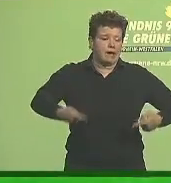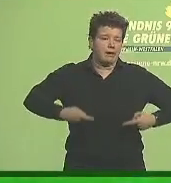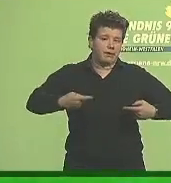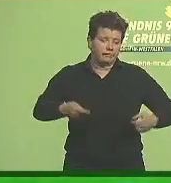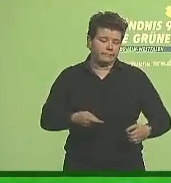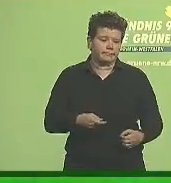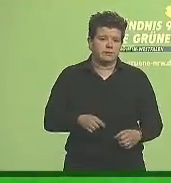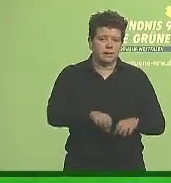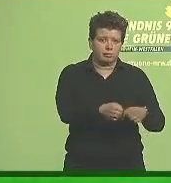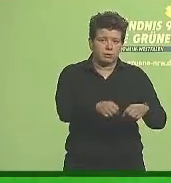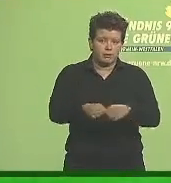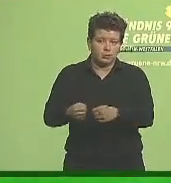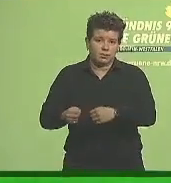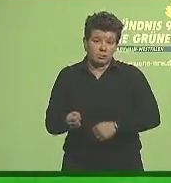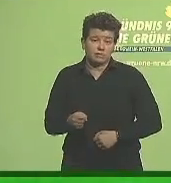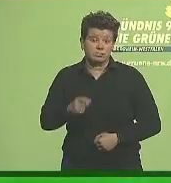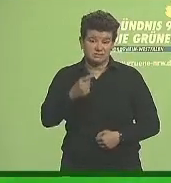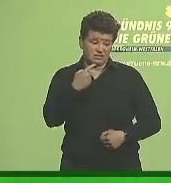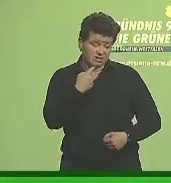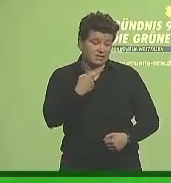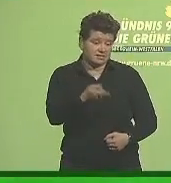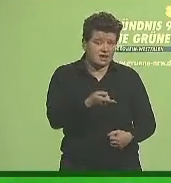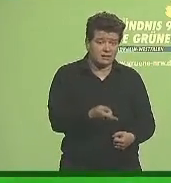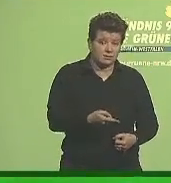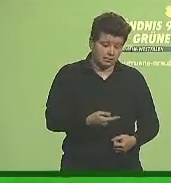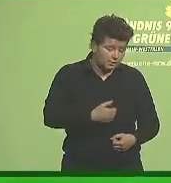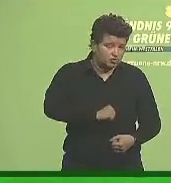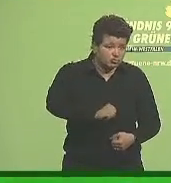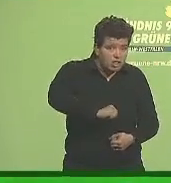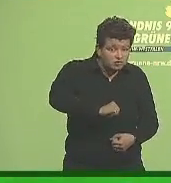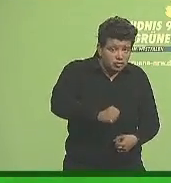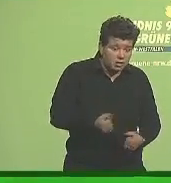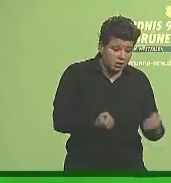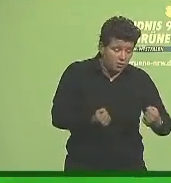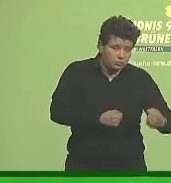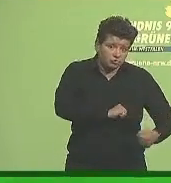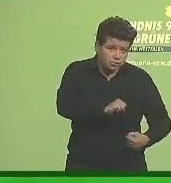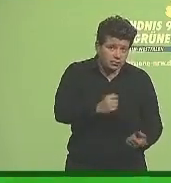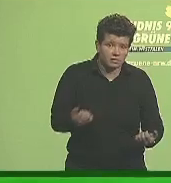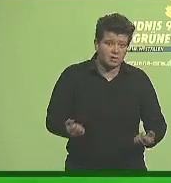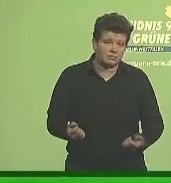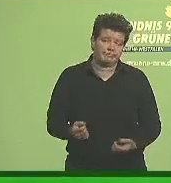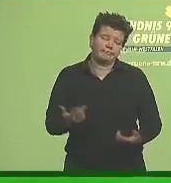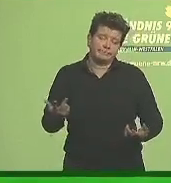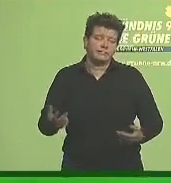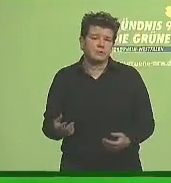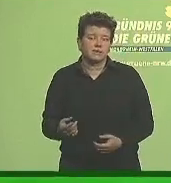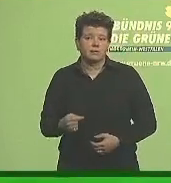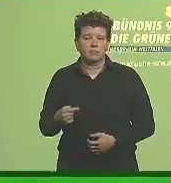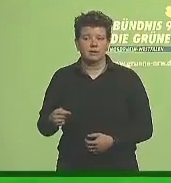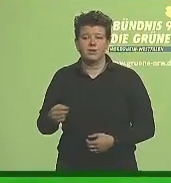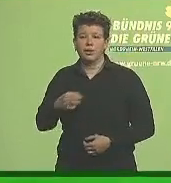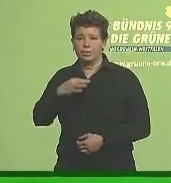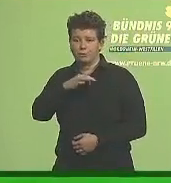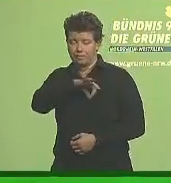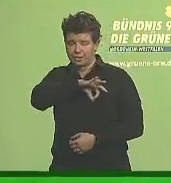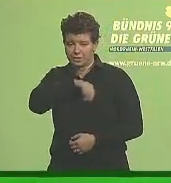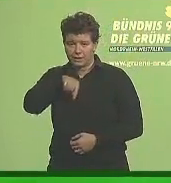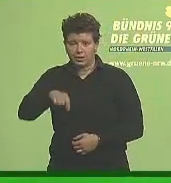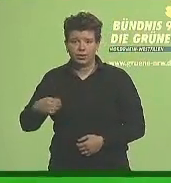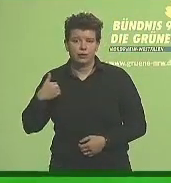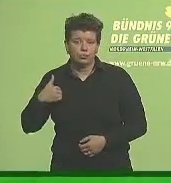sie daneben und sagen, nur fahrt mal schneller. Und wir sind zurzeit dabei, das Auto wieder flott zu kriegen. Und das, was die grüne Jugend will,